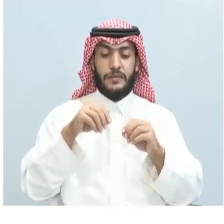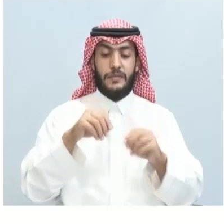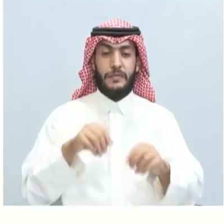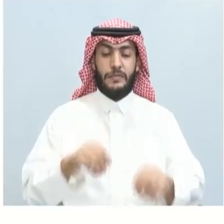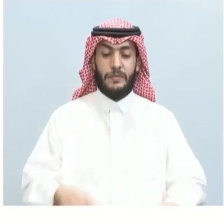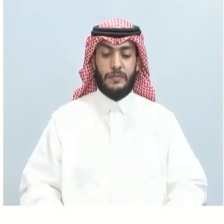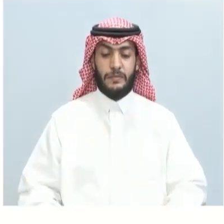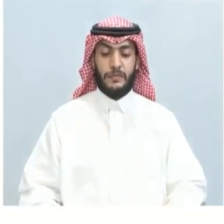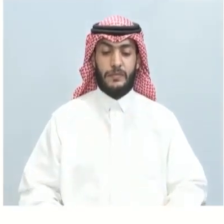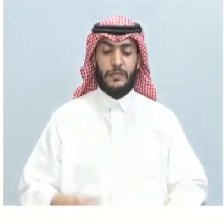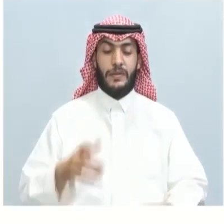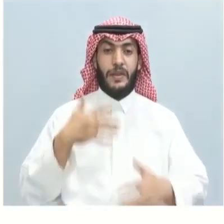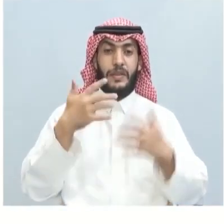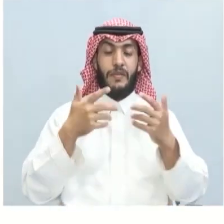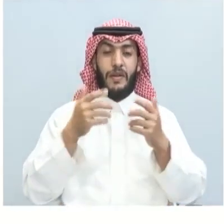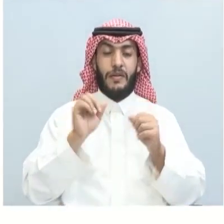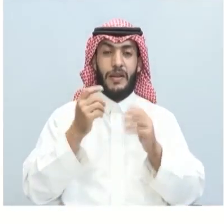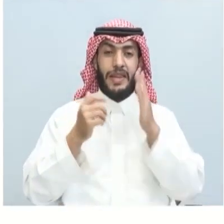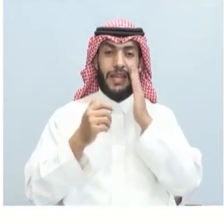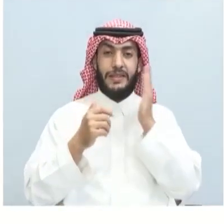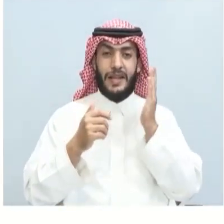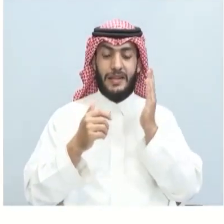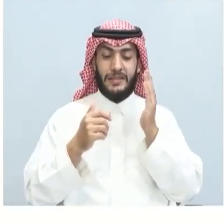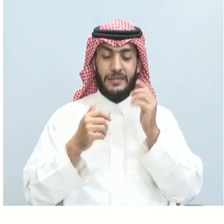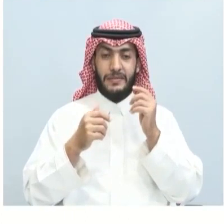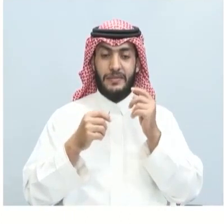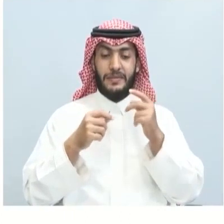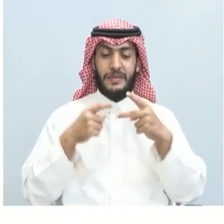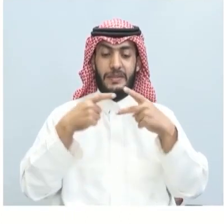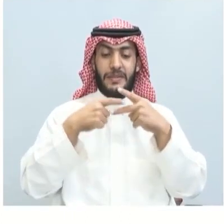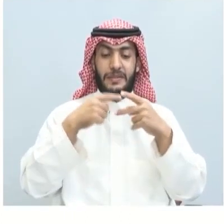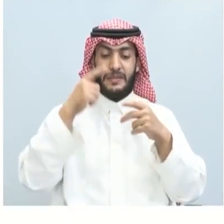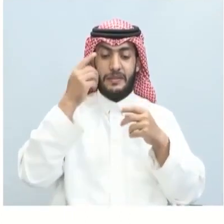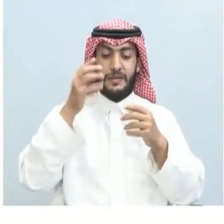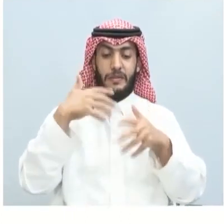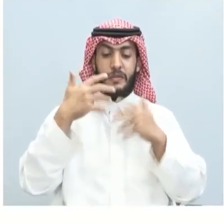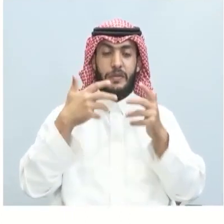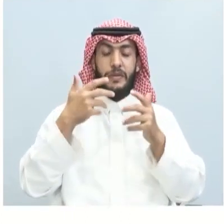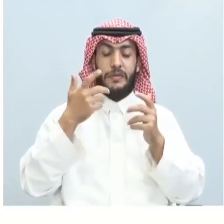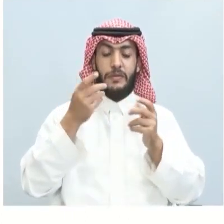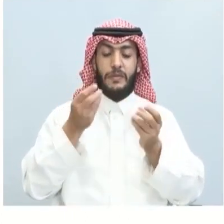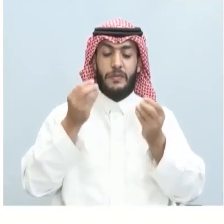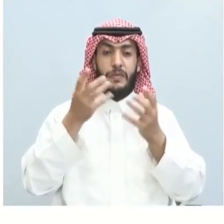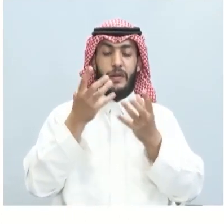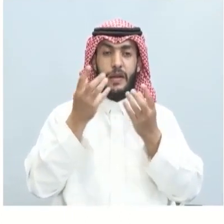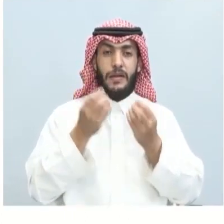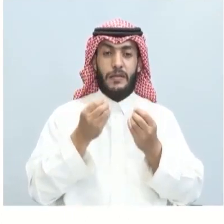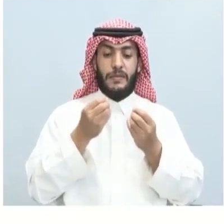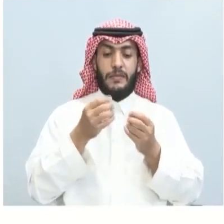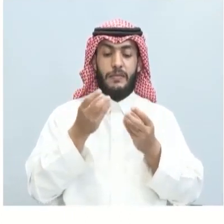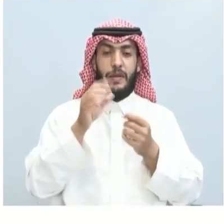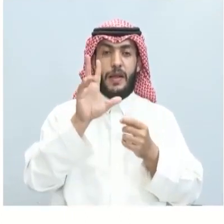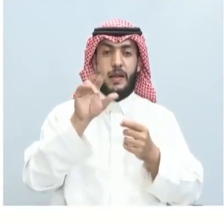الحراره يتجه التفاعل قلنا الى اليسار اذا اتجه الى اليسار يعطيني متفاعلات بالتالي سيقلل من